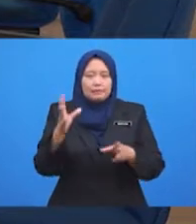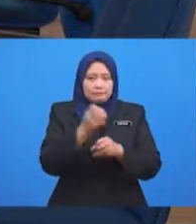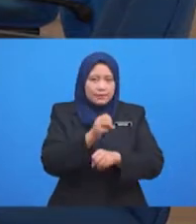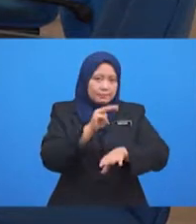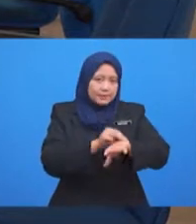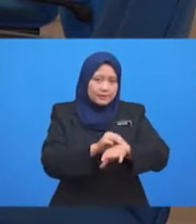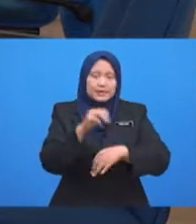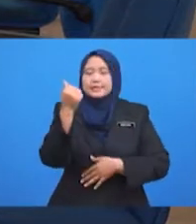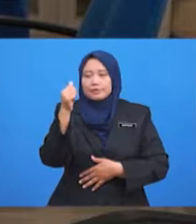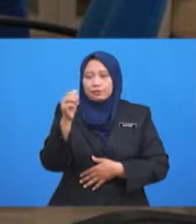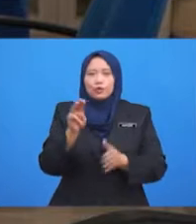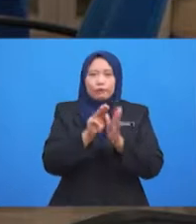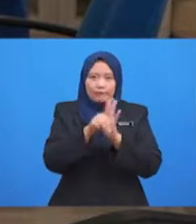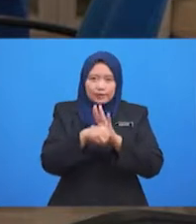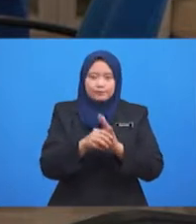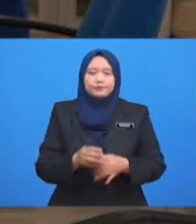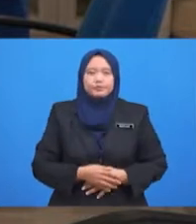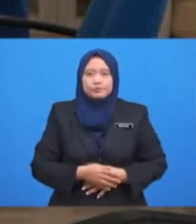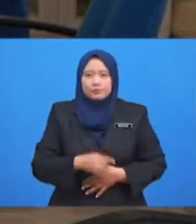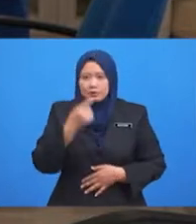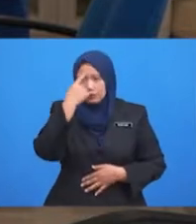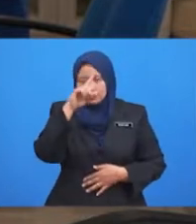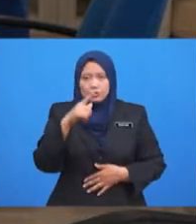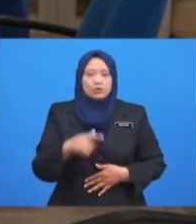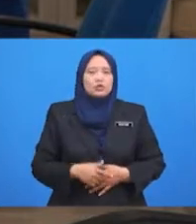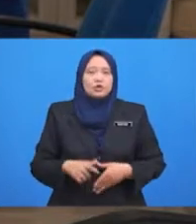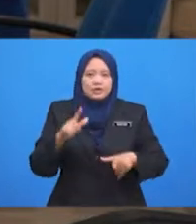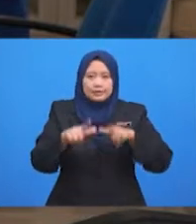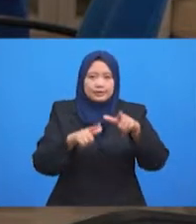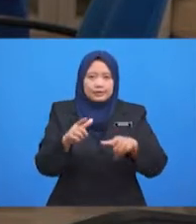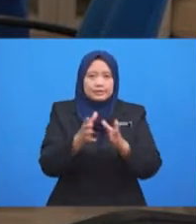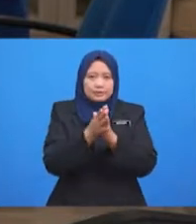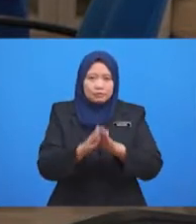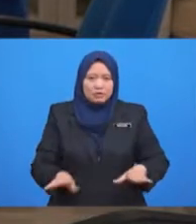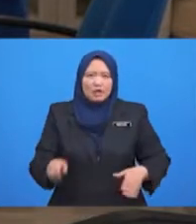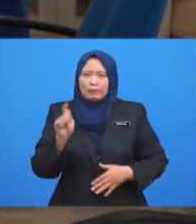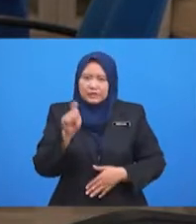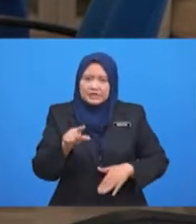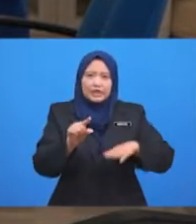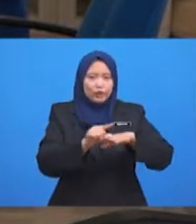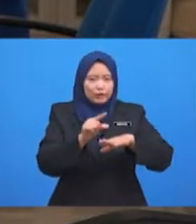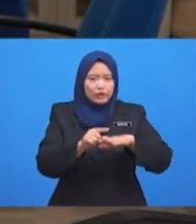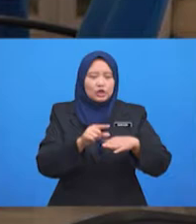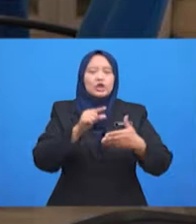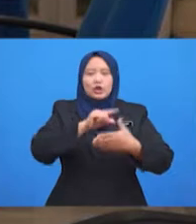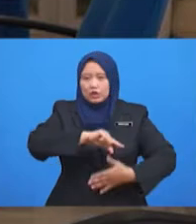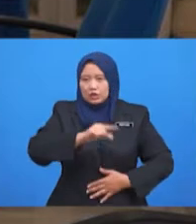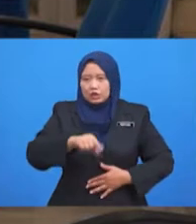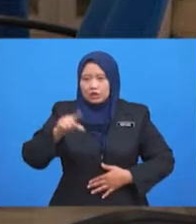minit. Untuk langkah keselamatan, pastikan menggunakan gelombang dan frekuensi yang